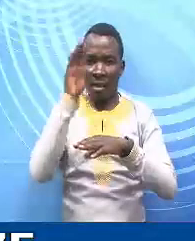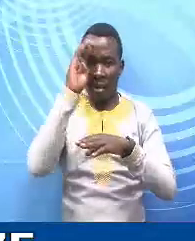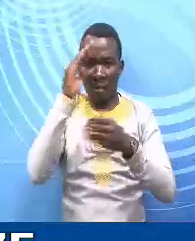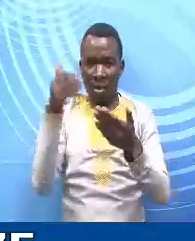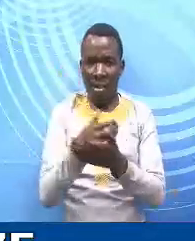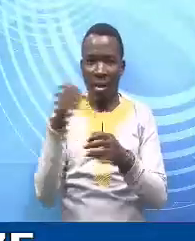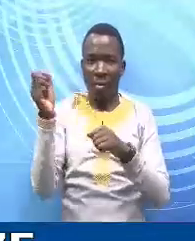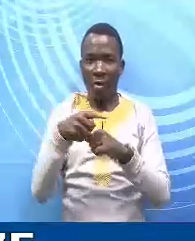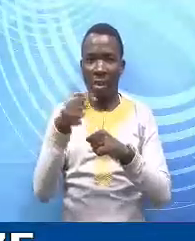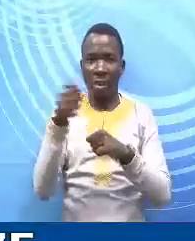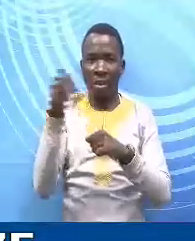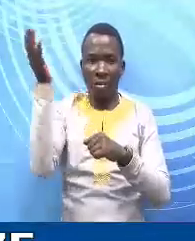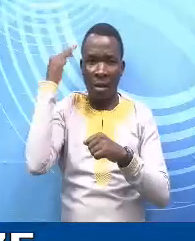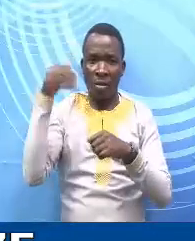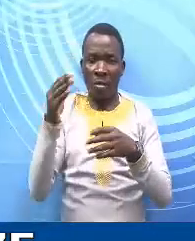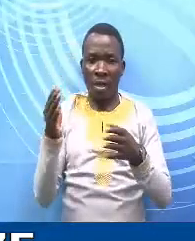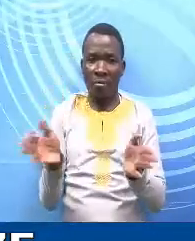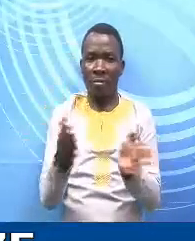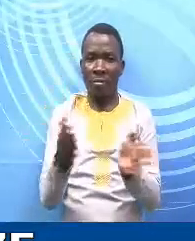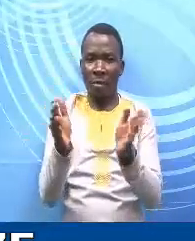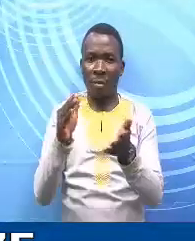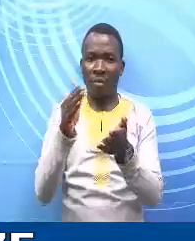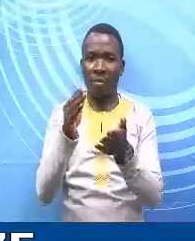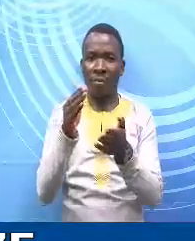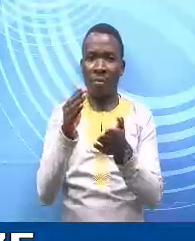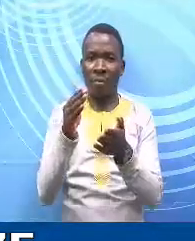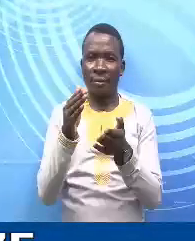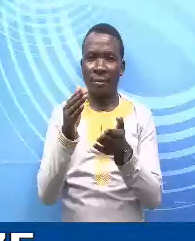nyuma yo kongererwa igitutu n'izi nyeshyamba.